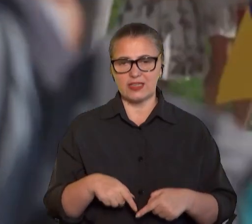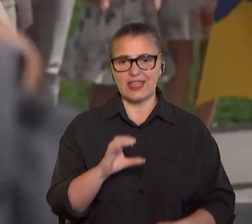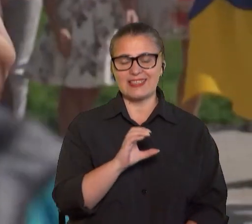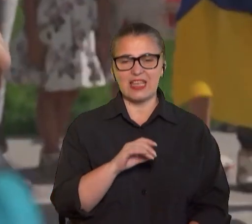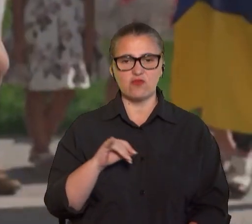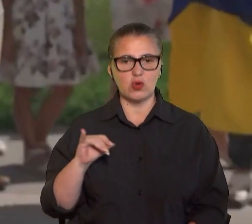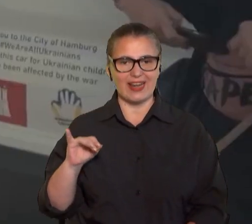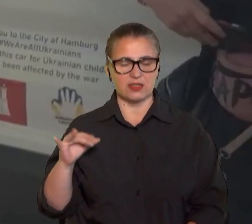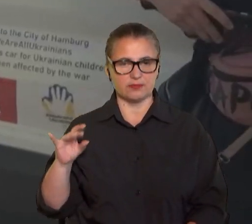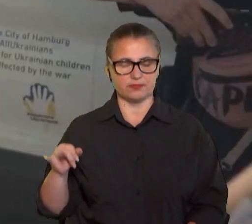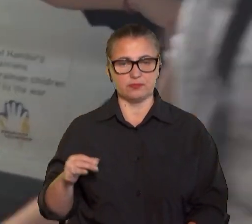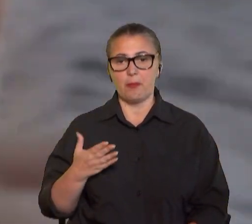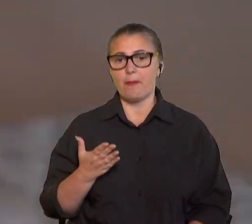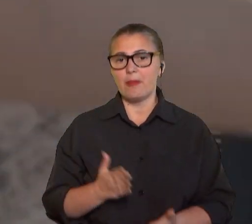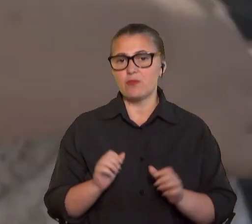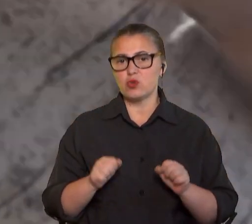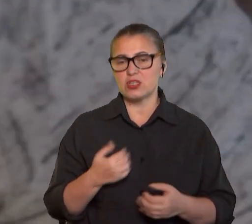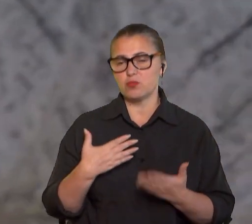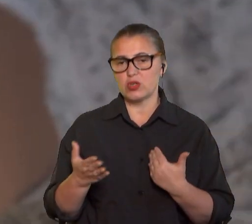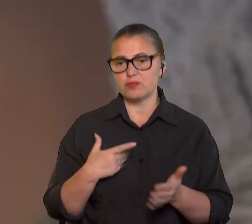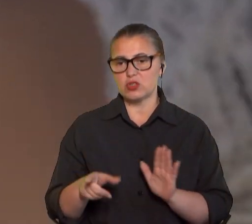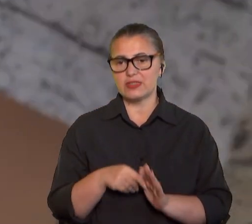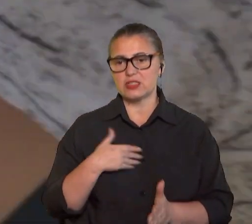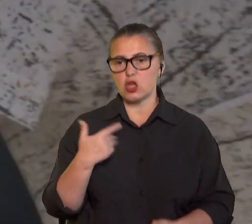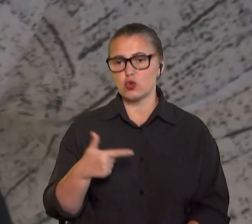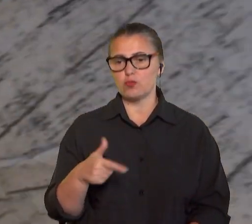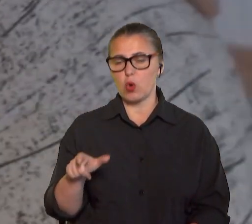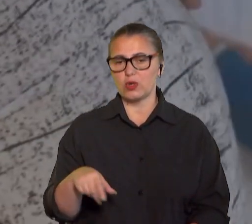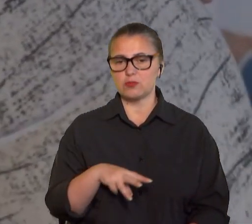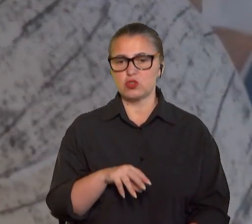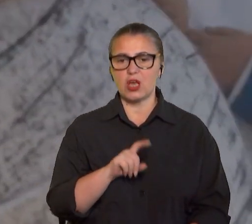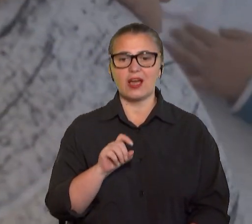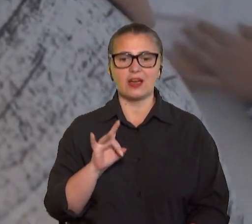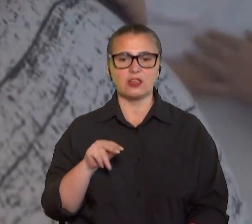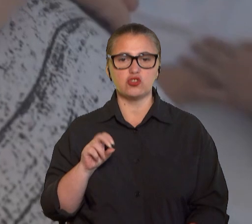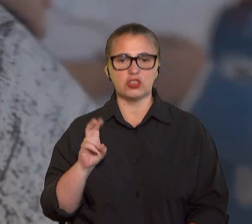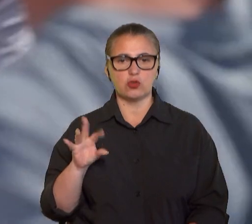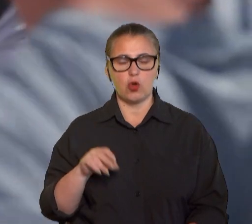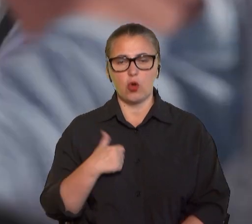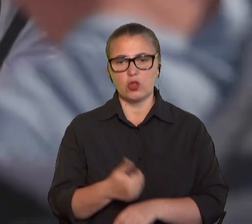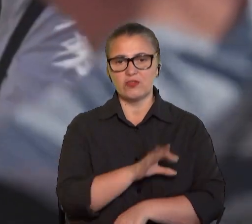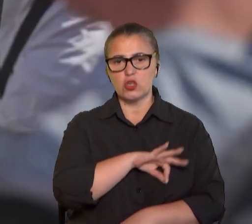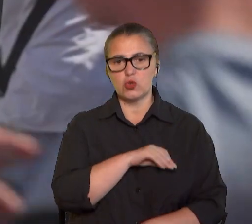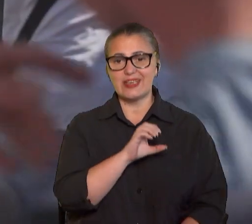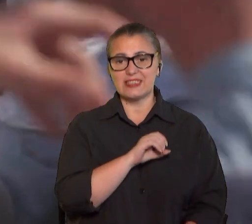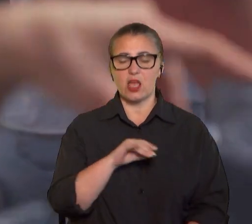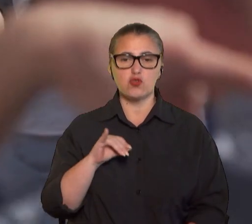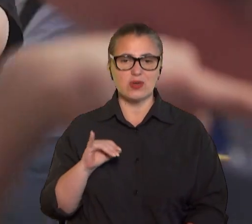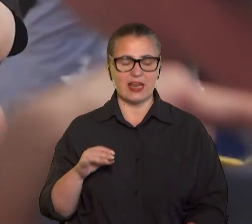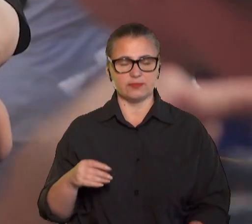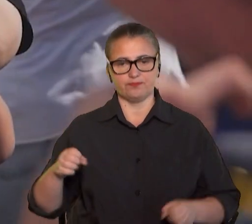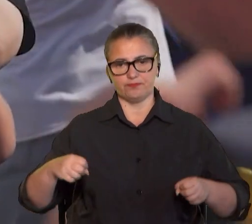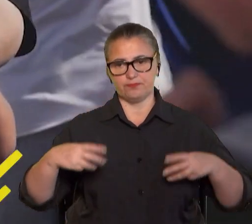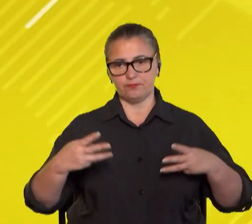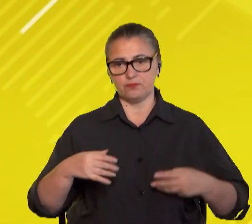Ukraine, а також маємо нагоду поспілкуватися із нашою гостею Мирослава Харченко, головний юрист Save Ukraine, з нами на